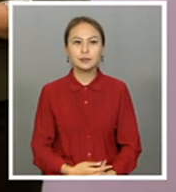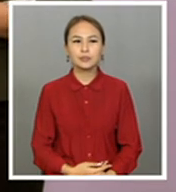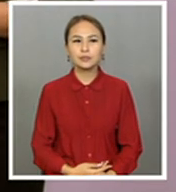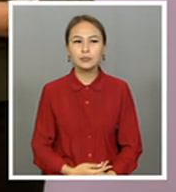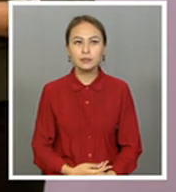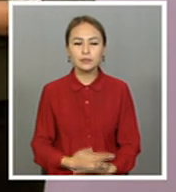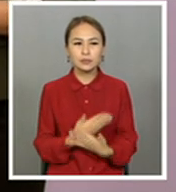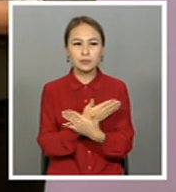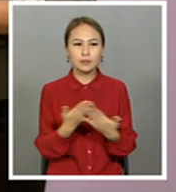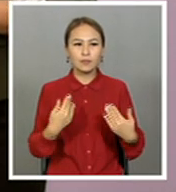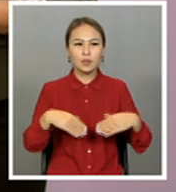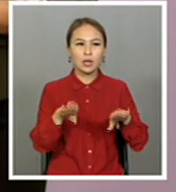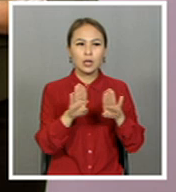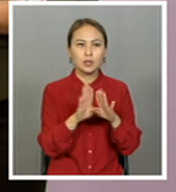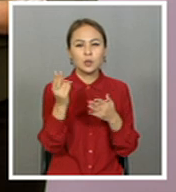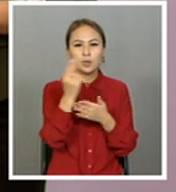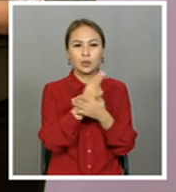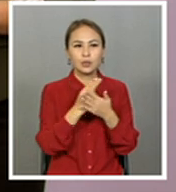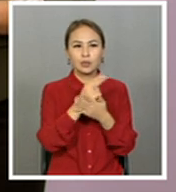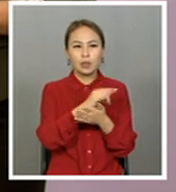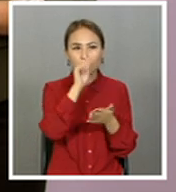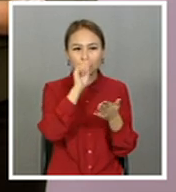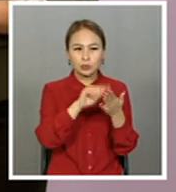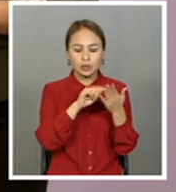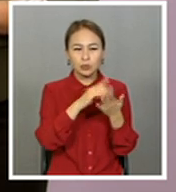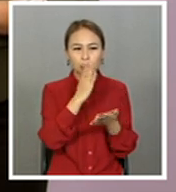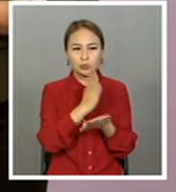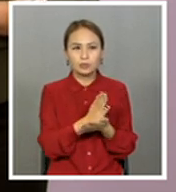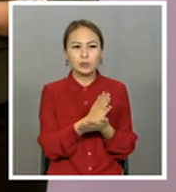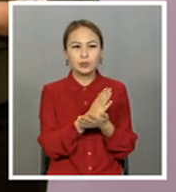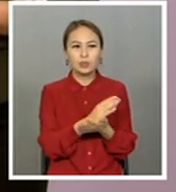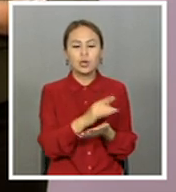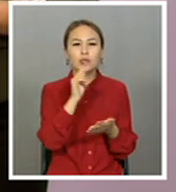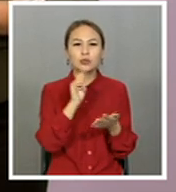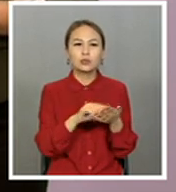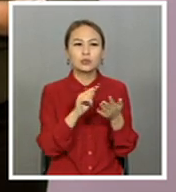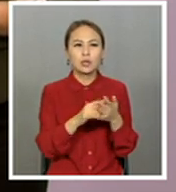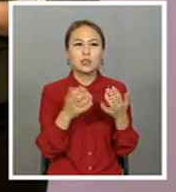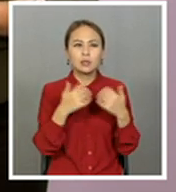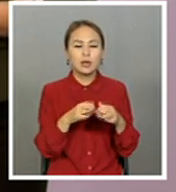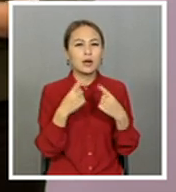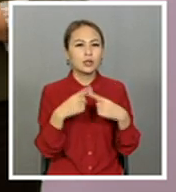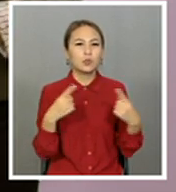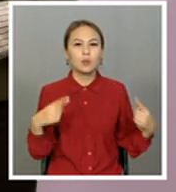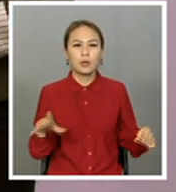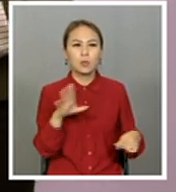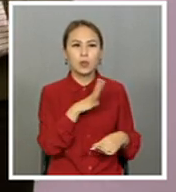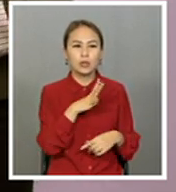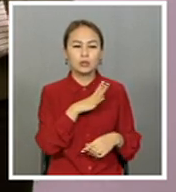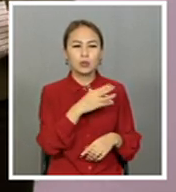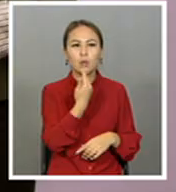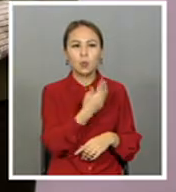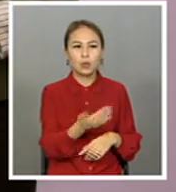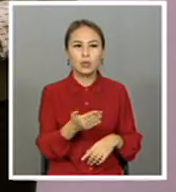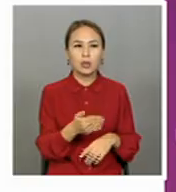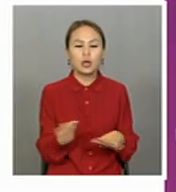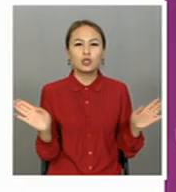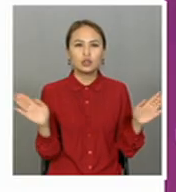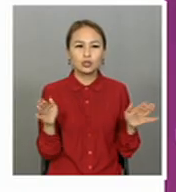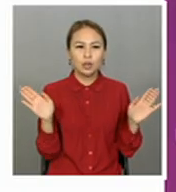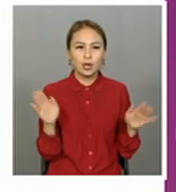Енді мына суреттен құстарды көріп тұрмыз. Құстар сан алуан болады. Олар